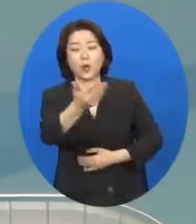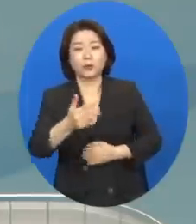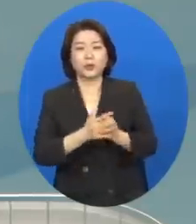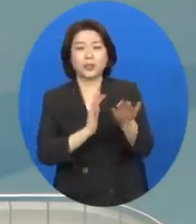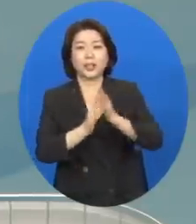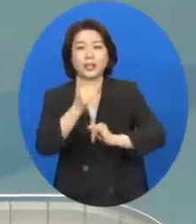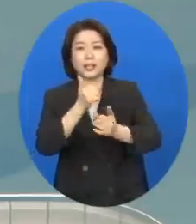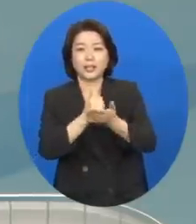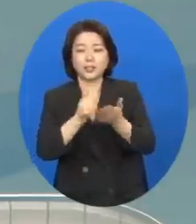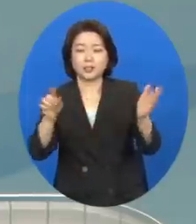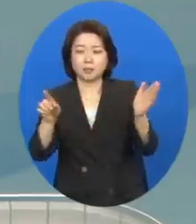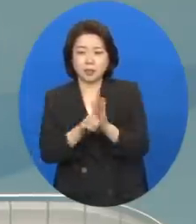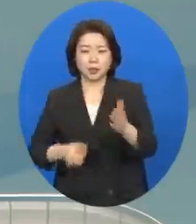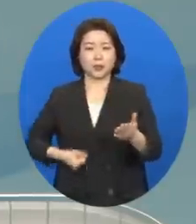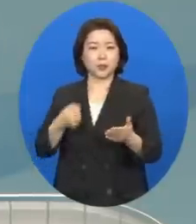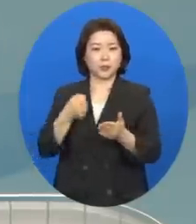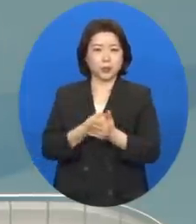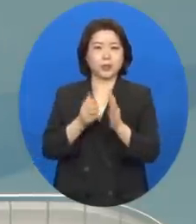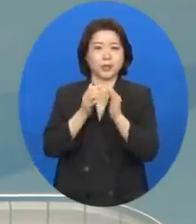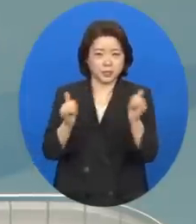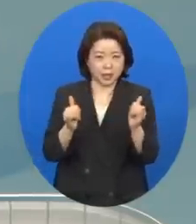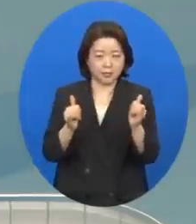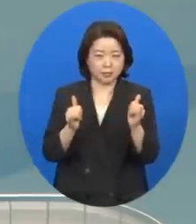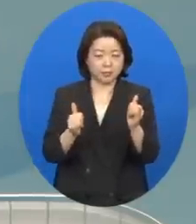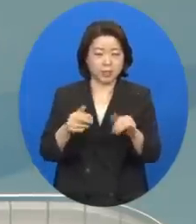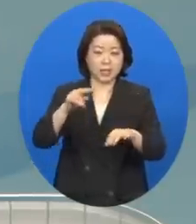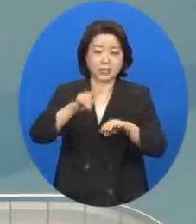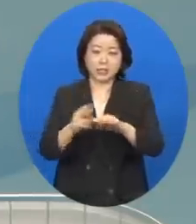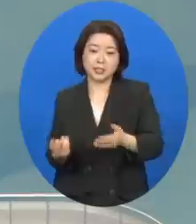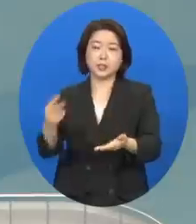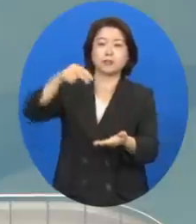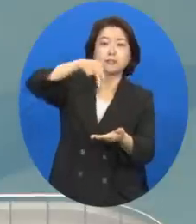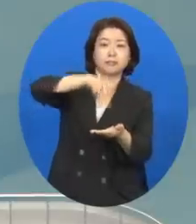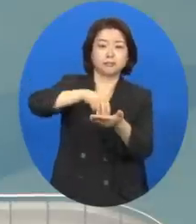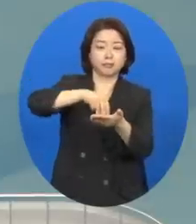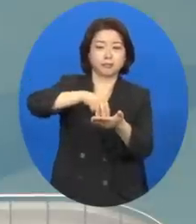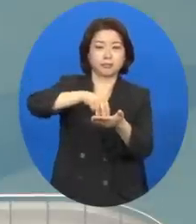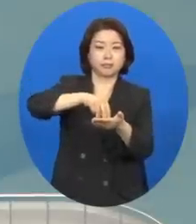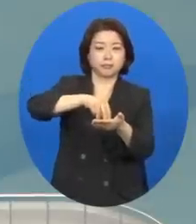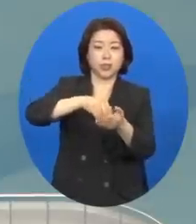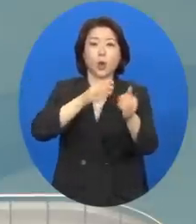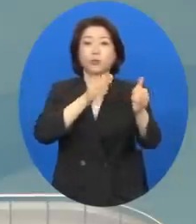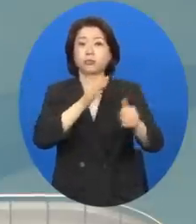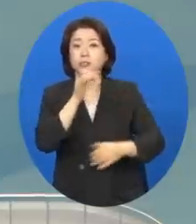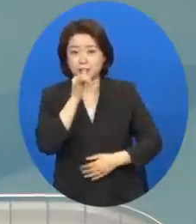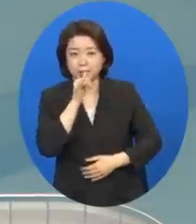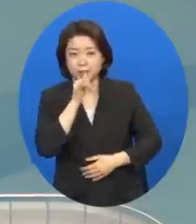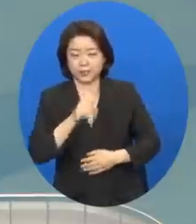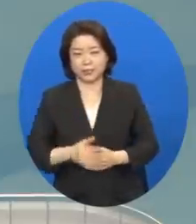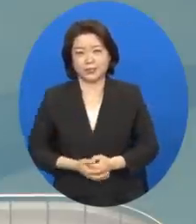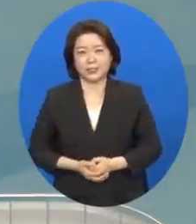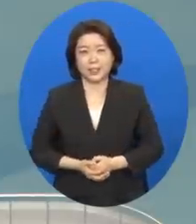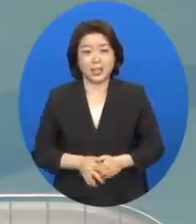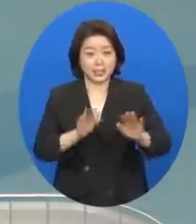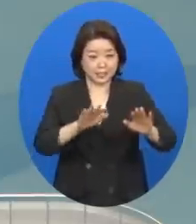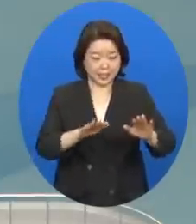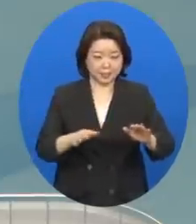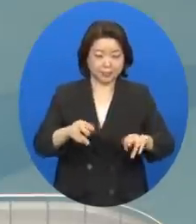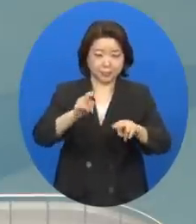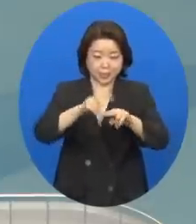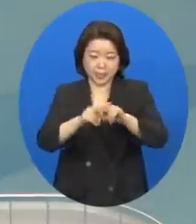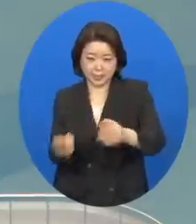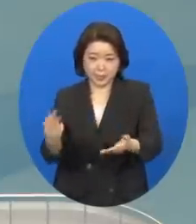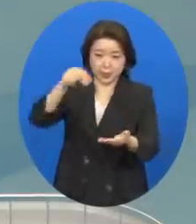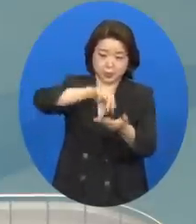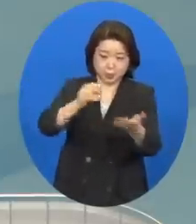예수님을 믿기로 결단하신 분은 자리에 일어나시라고 결신 초청을 합니다. 자, 자리에서 일어나는